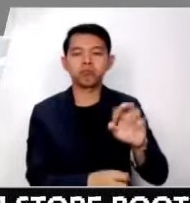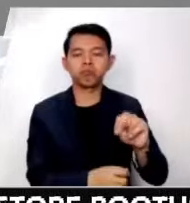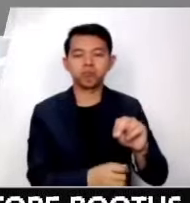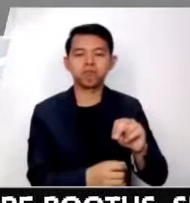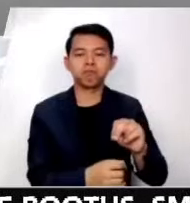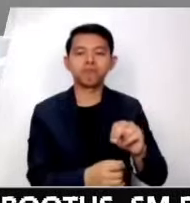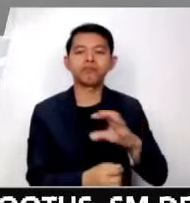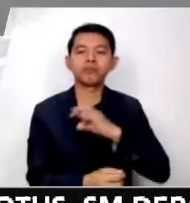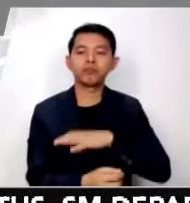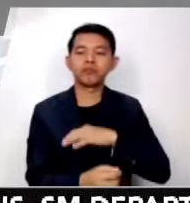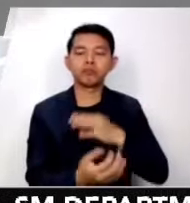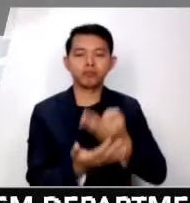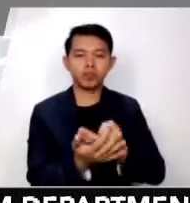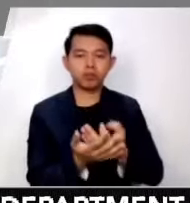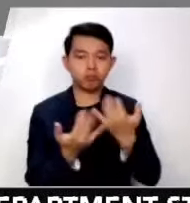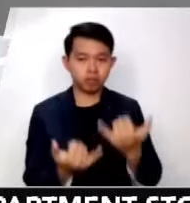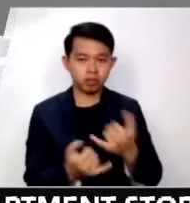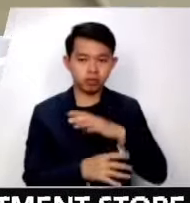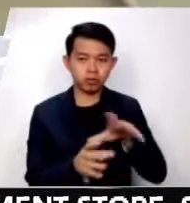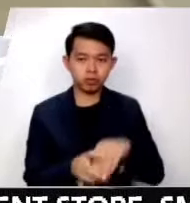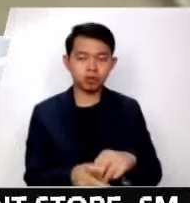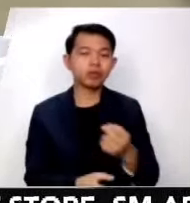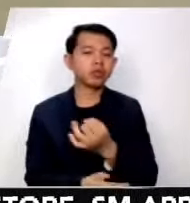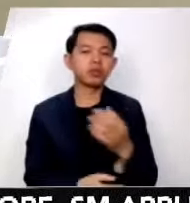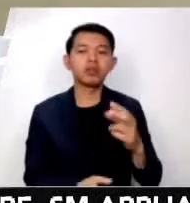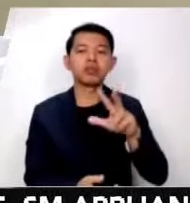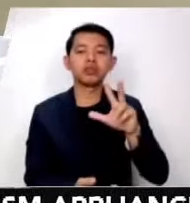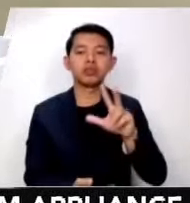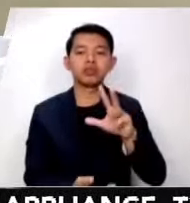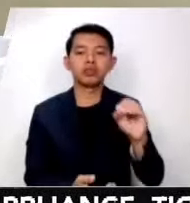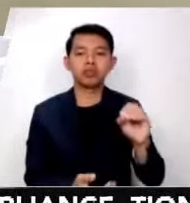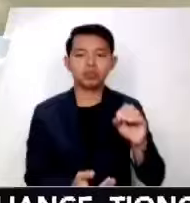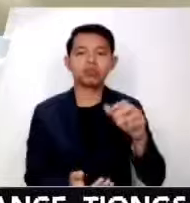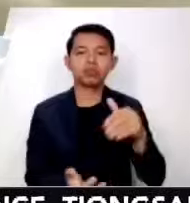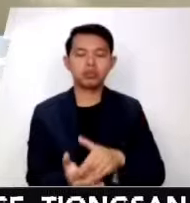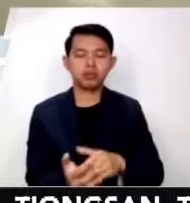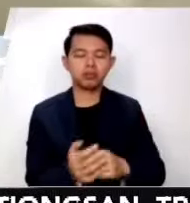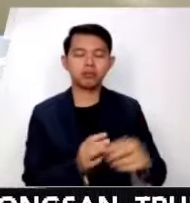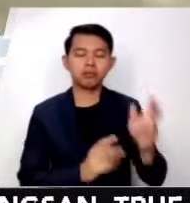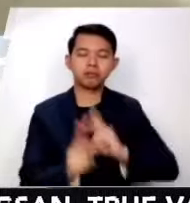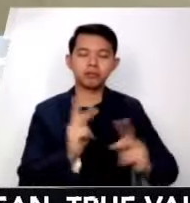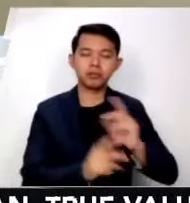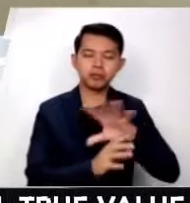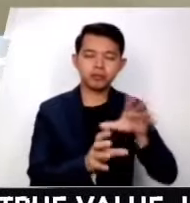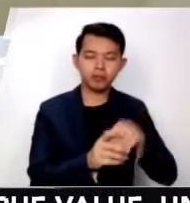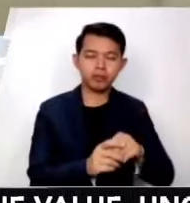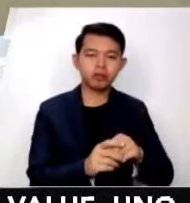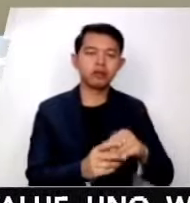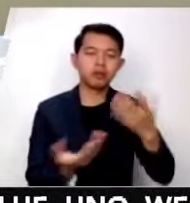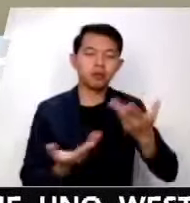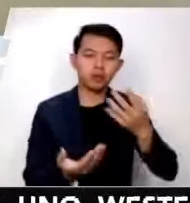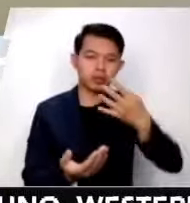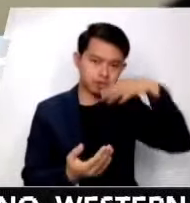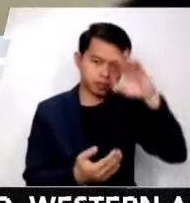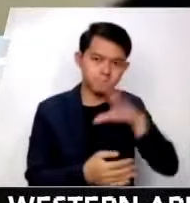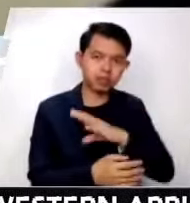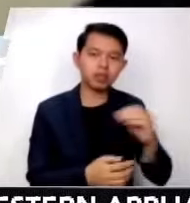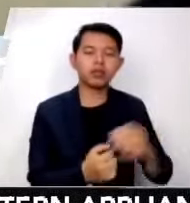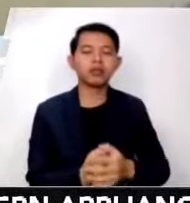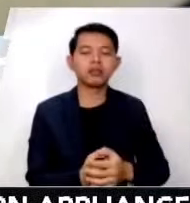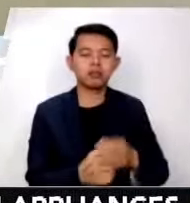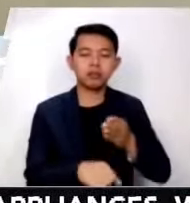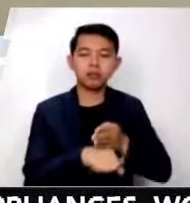31,000 residente at mangingisda ng Cavite at 21,000 mula sa Bataan ang natukoy ng